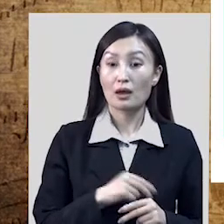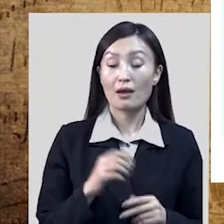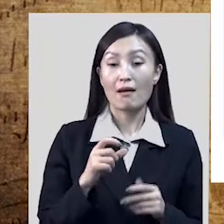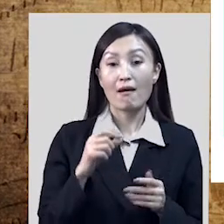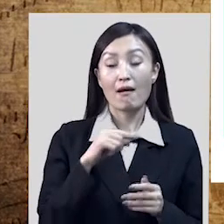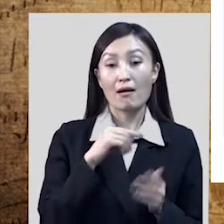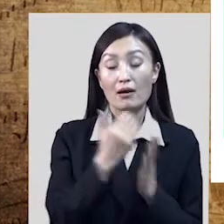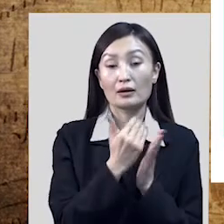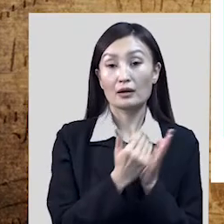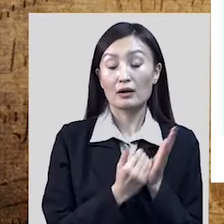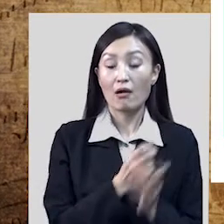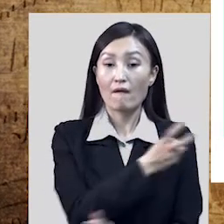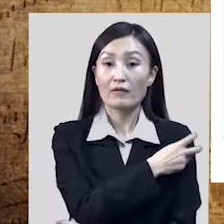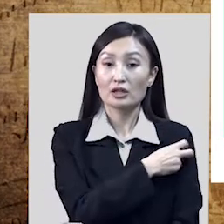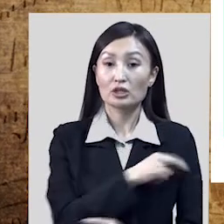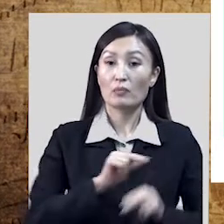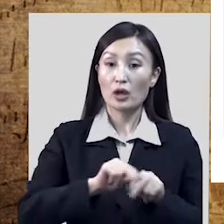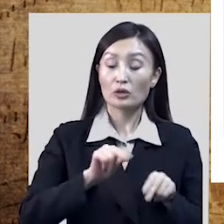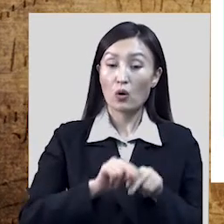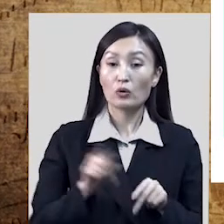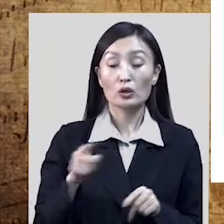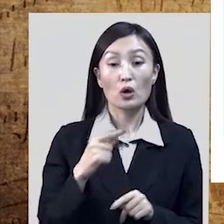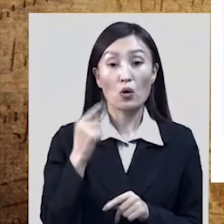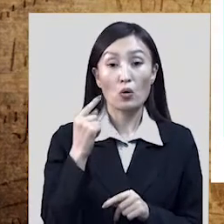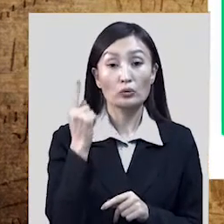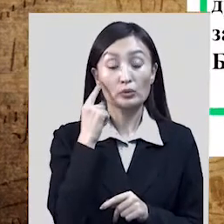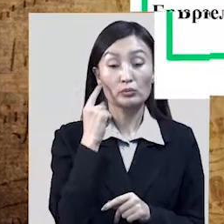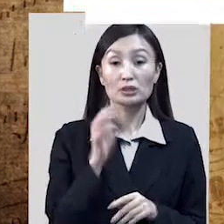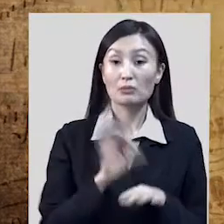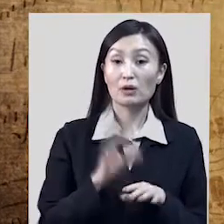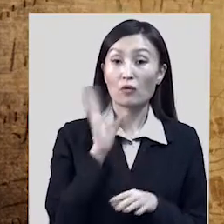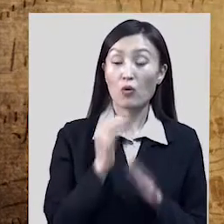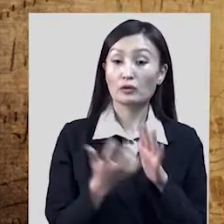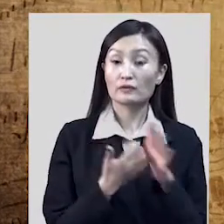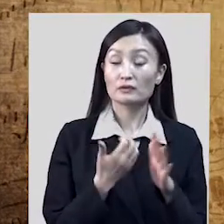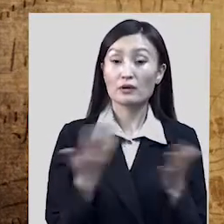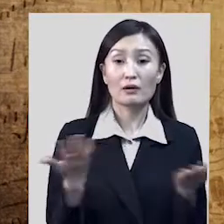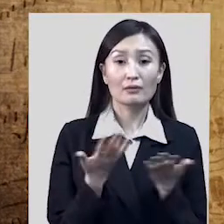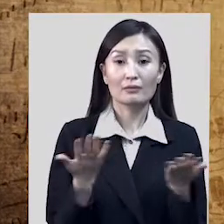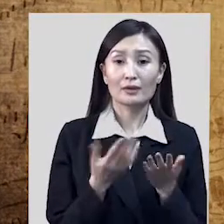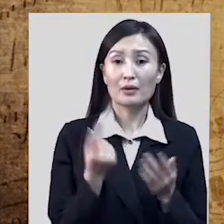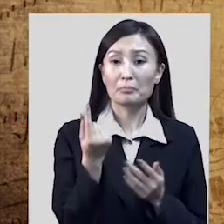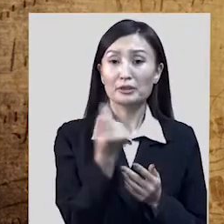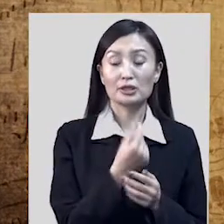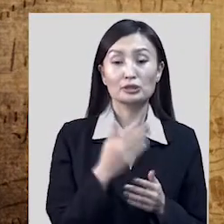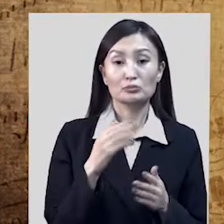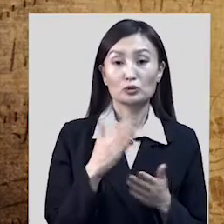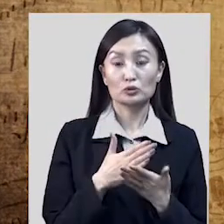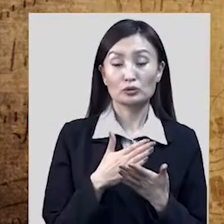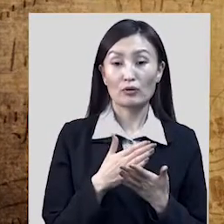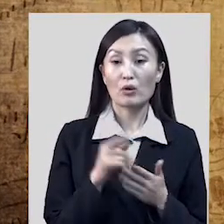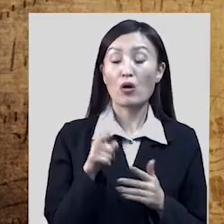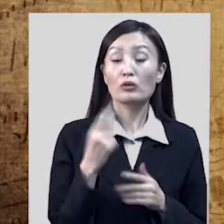канон врачебной науки и винс на я предположил что заболевание могут вызываться какими-то мельчайшими существами